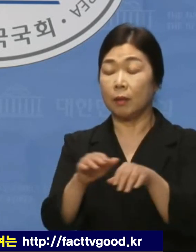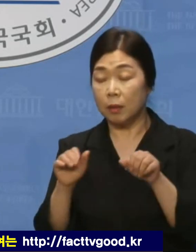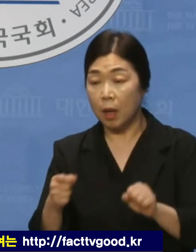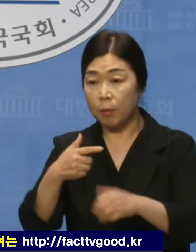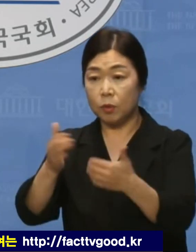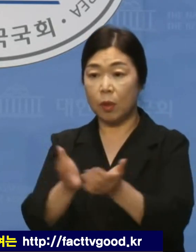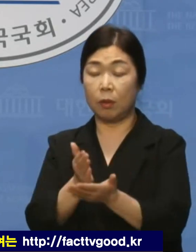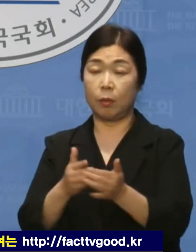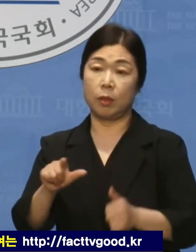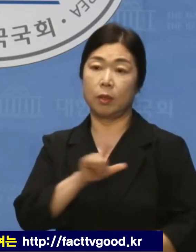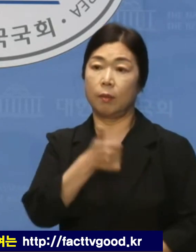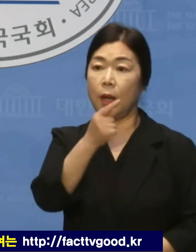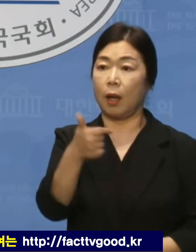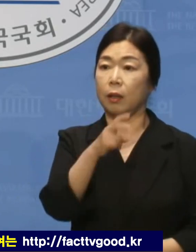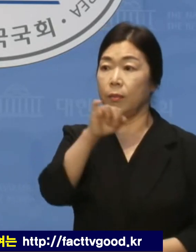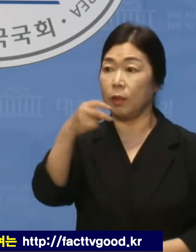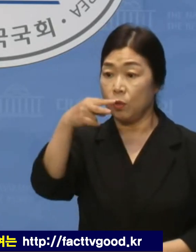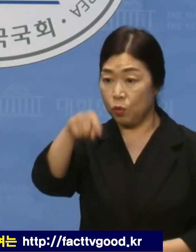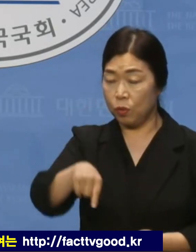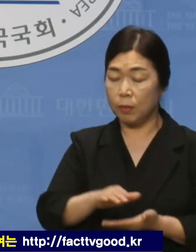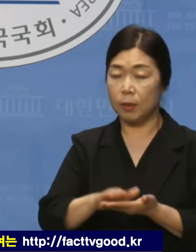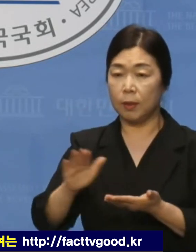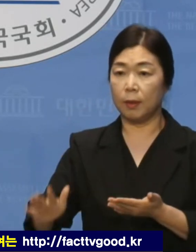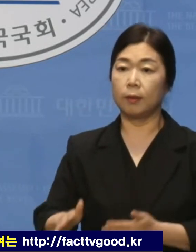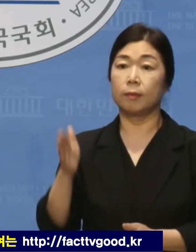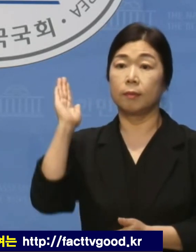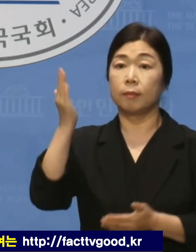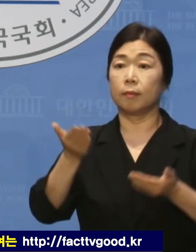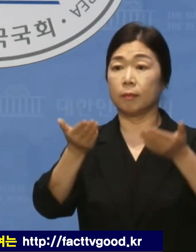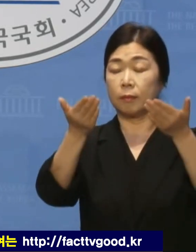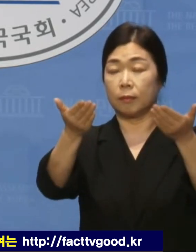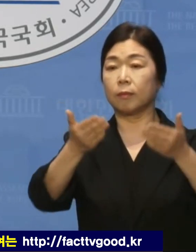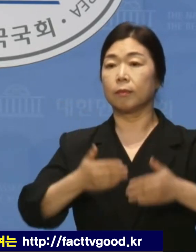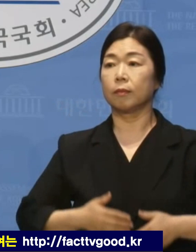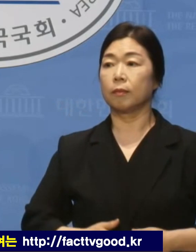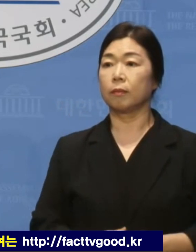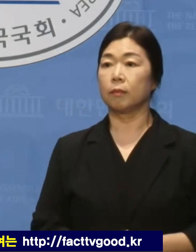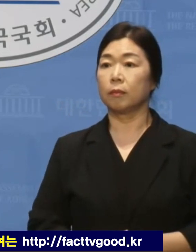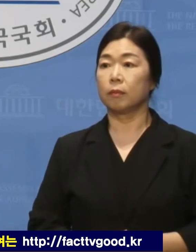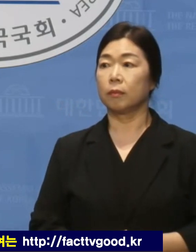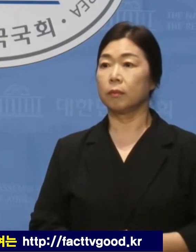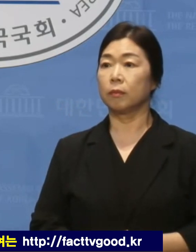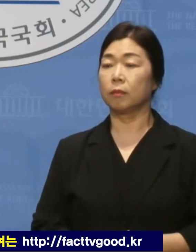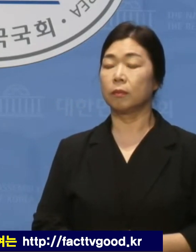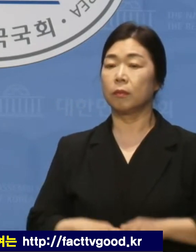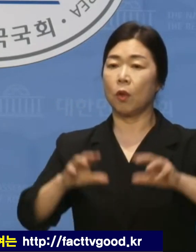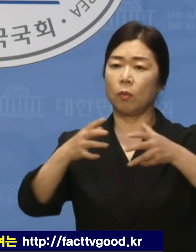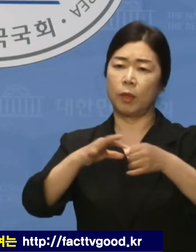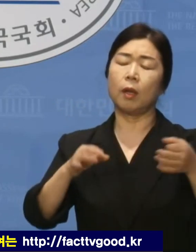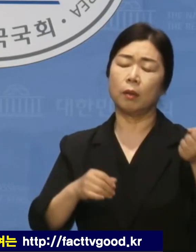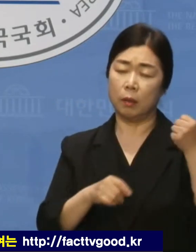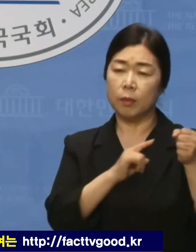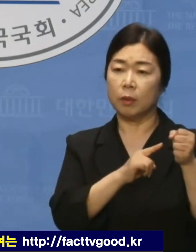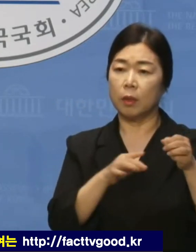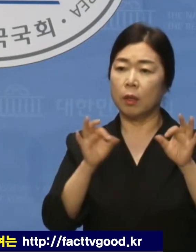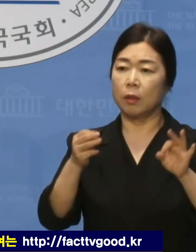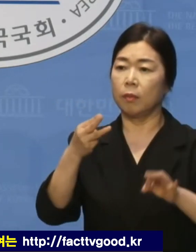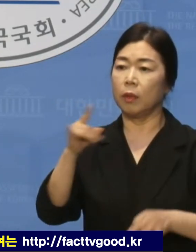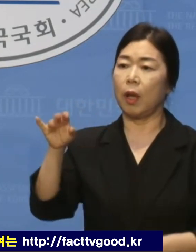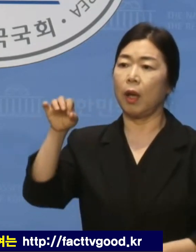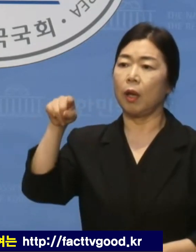안녕하십니까. 더불어민주당 대변인 한민수입니다. 논평을 발표하겠습니다. 국민의힘은 김태우